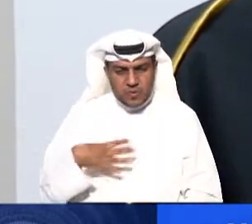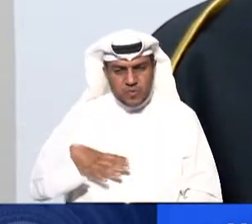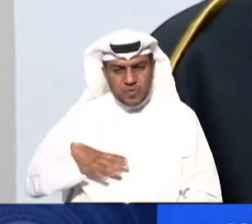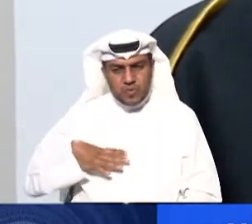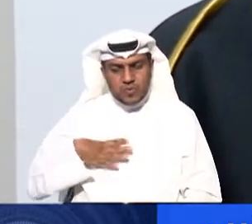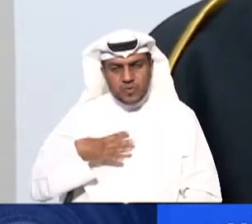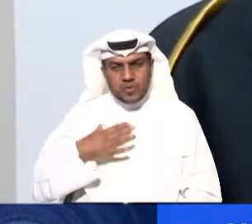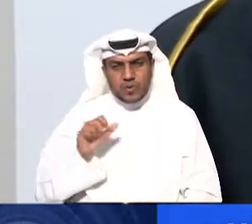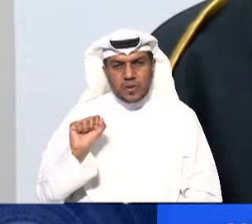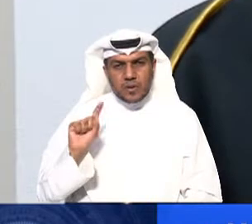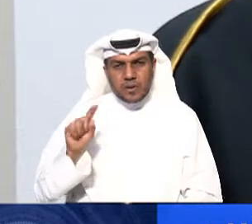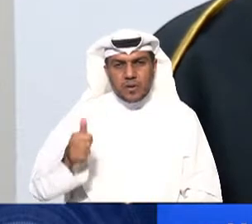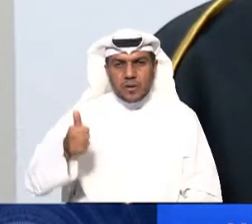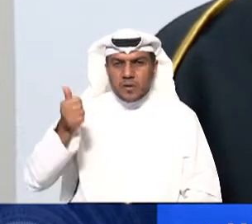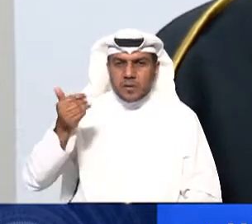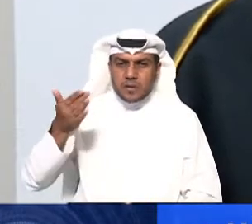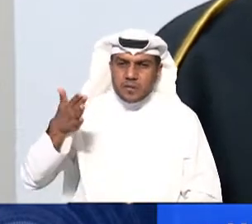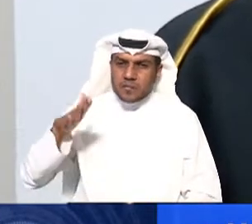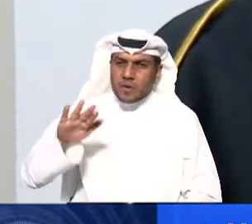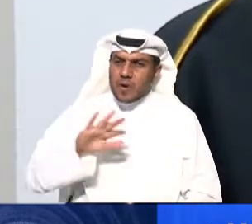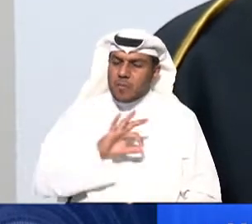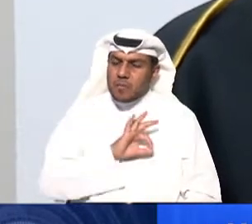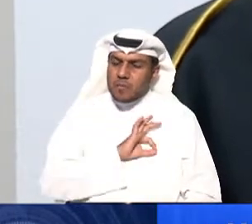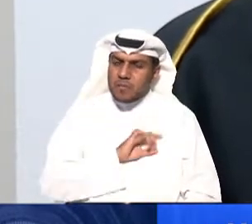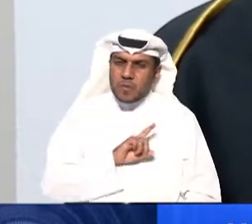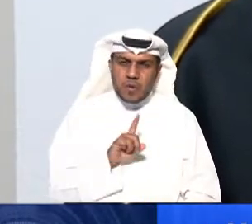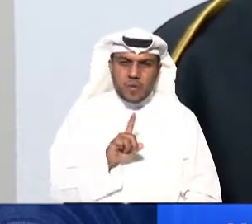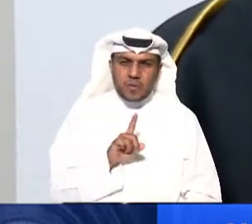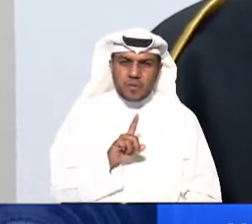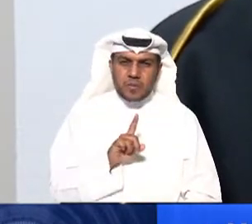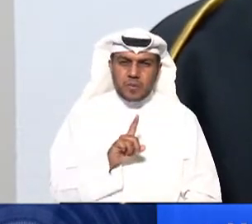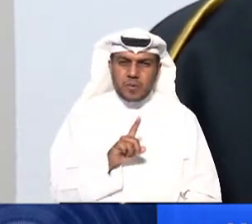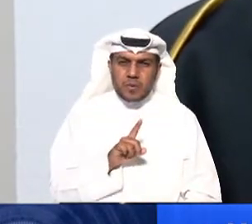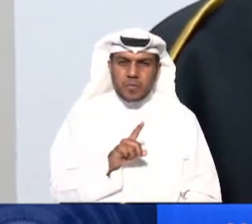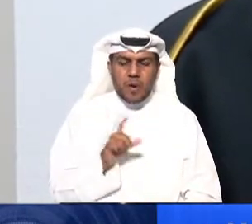الأمة العربية وفقيد الأمة الإسلامية